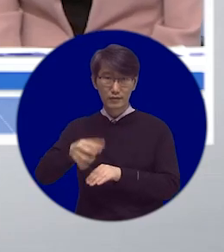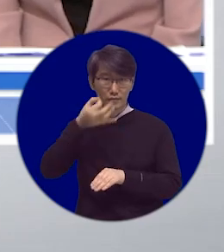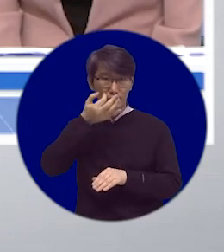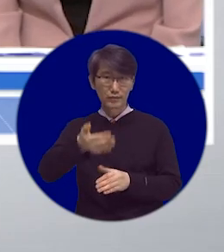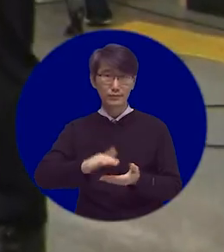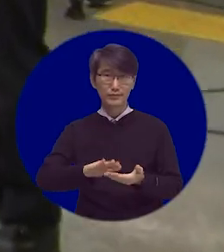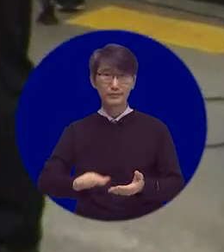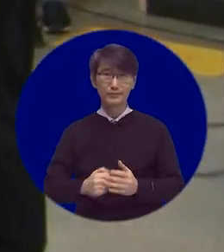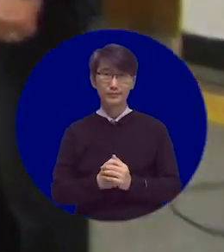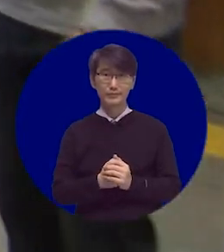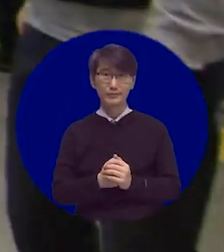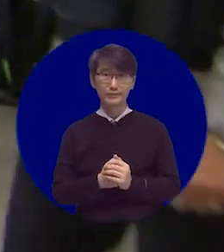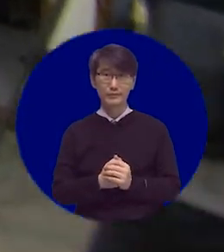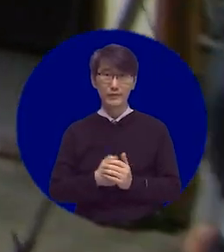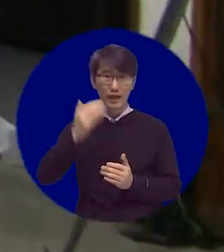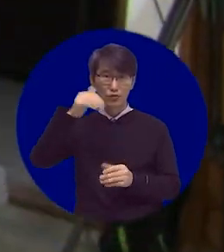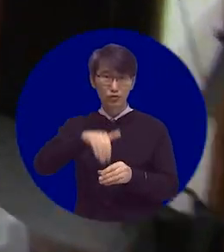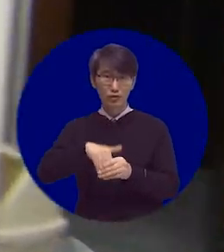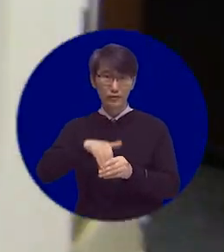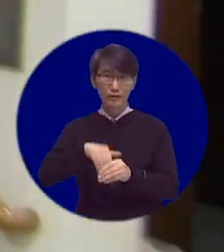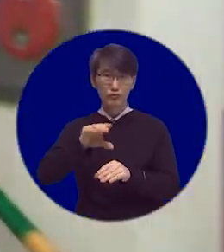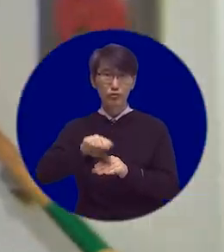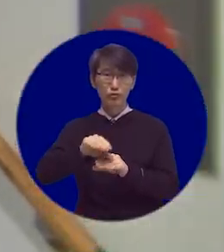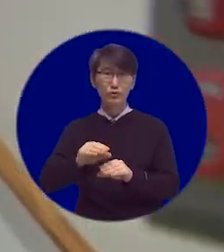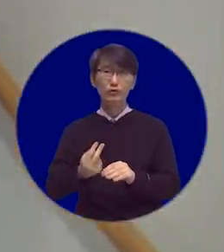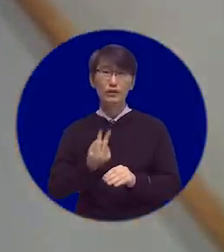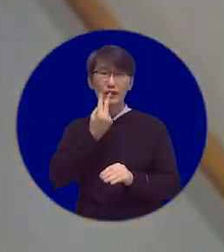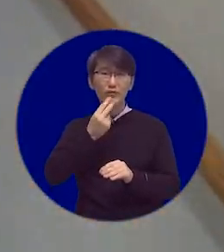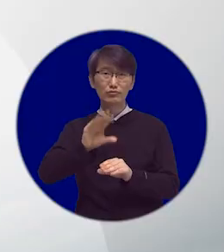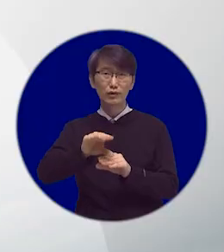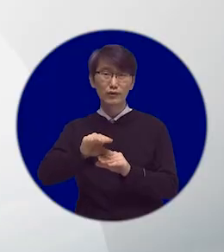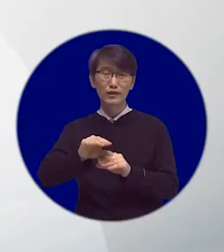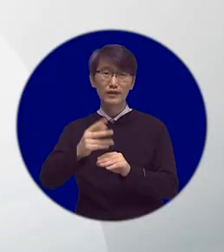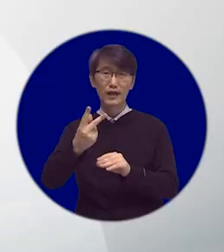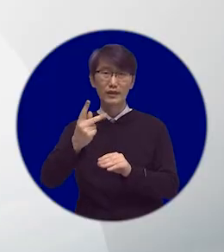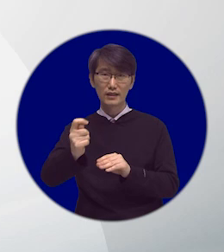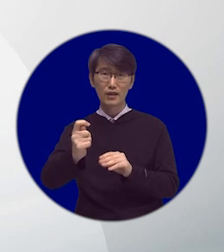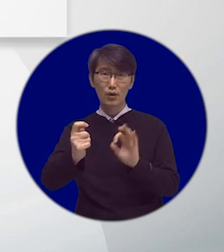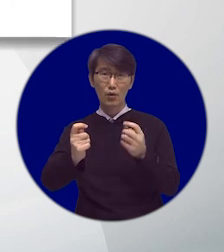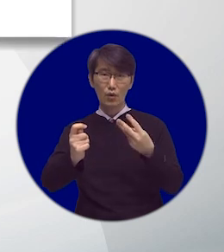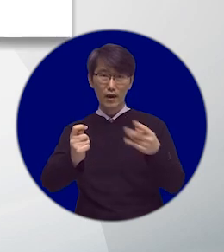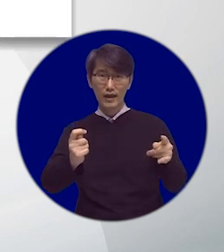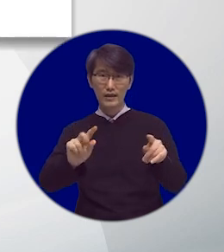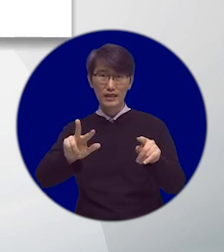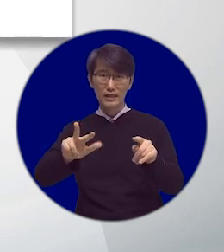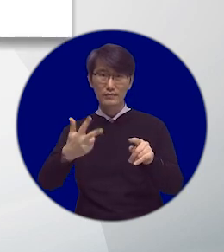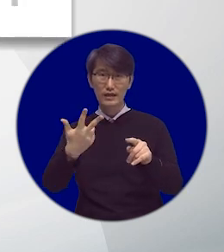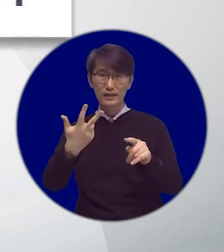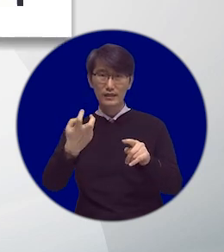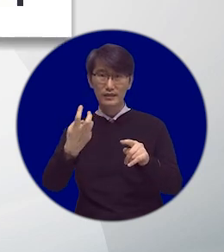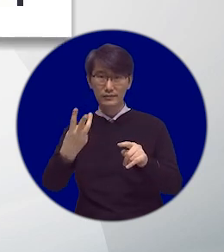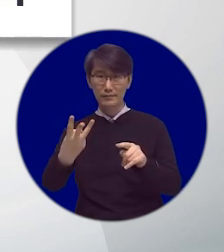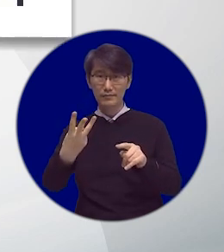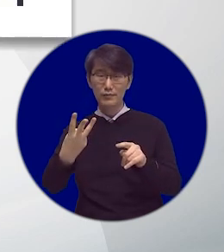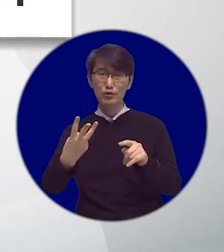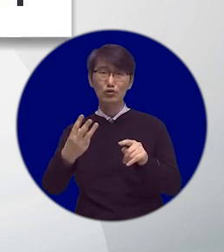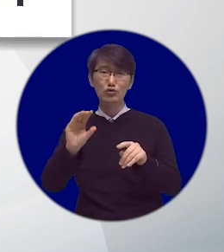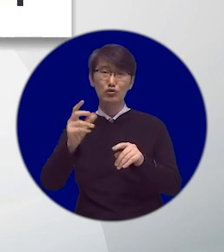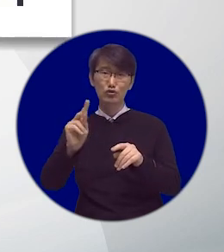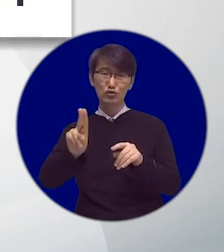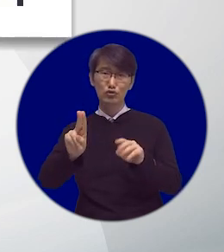모습을 전달합니다. 한국선거방송 투개표 생중계는 KT 올레TV 273번,